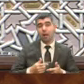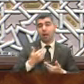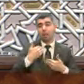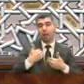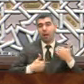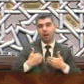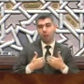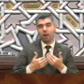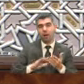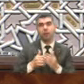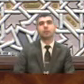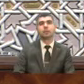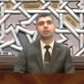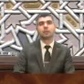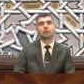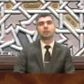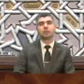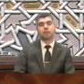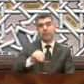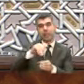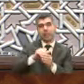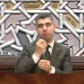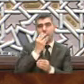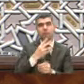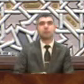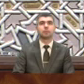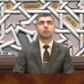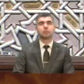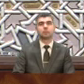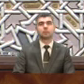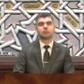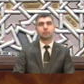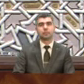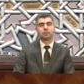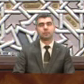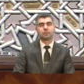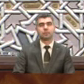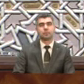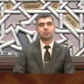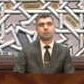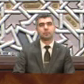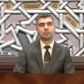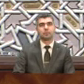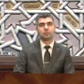والسادة النواب المحترمين من الفريق الاشتراكي، تفضلوا السيد نائب.